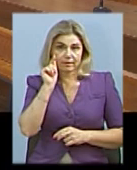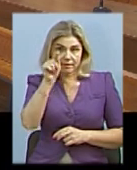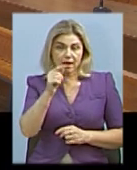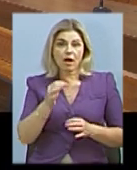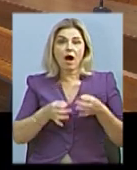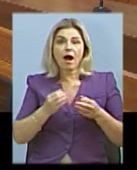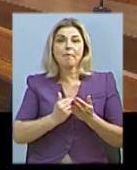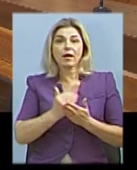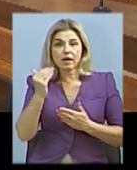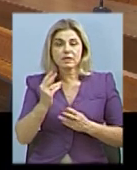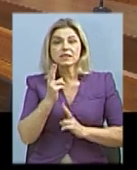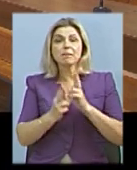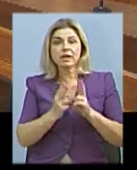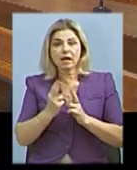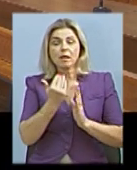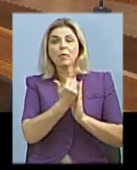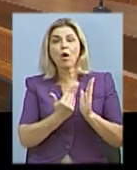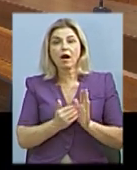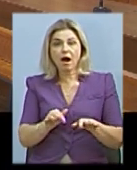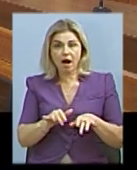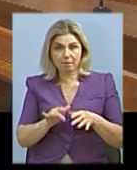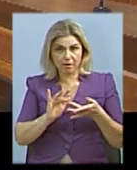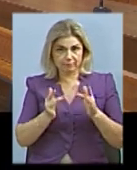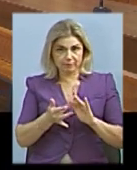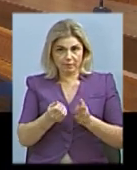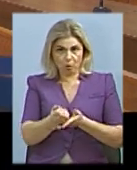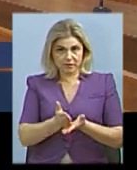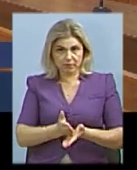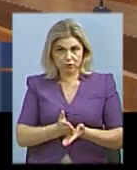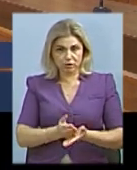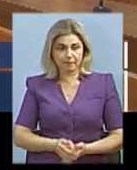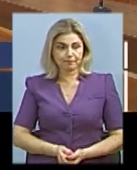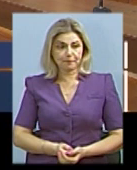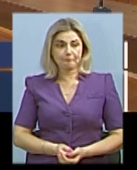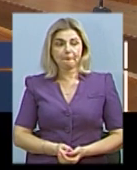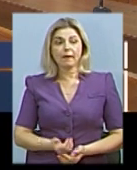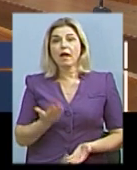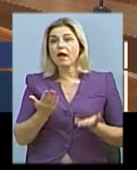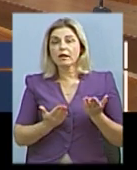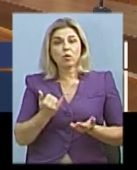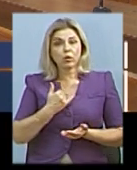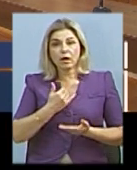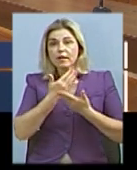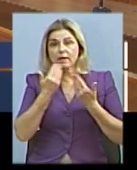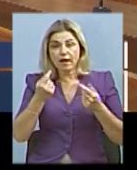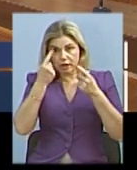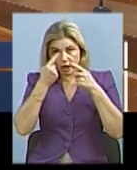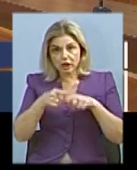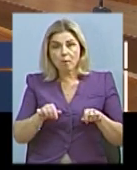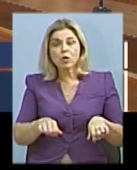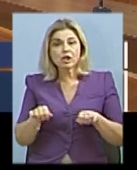програма забезпечення, так? В Одесі змінилася програма забезпечення. Ну, оскільки нема в нас технічної